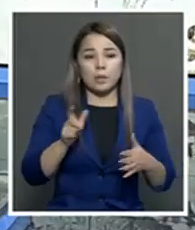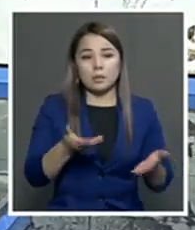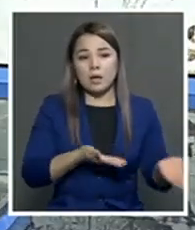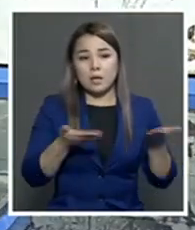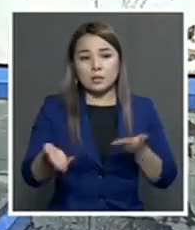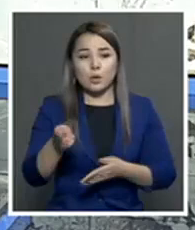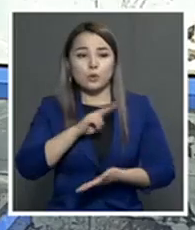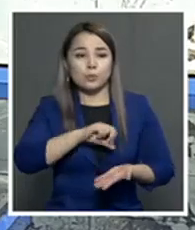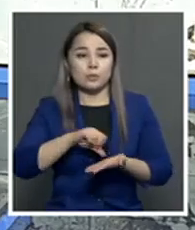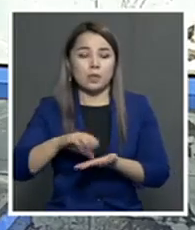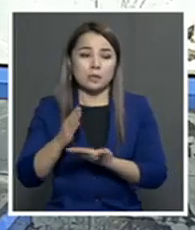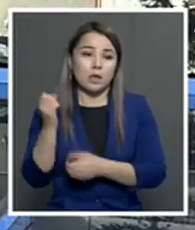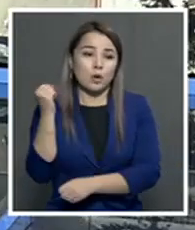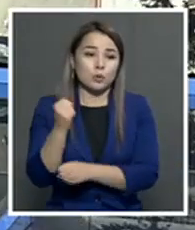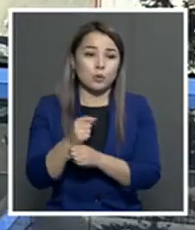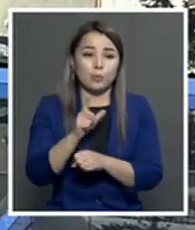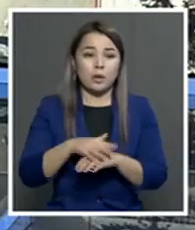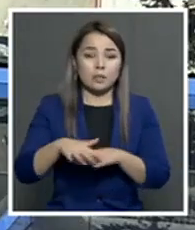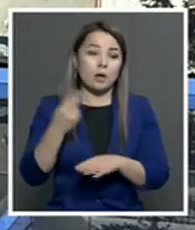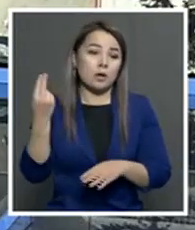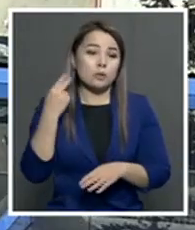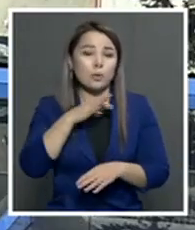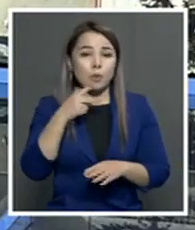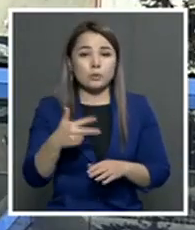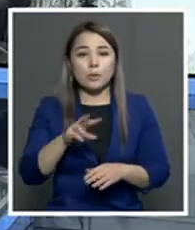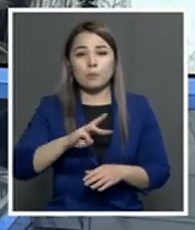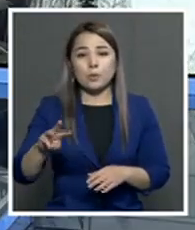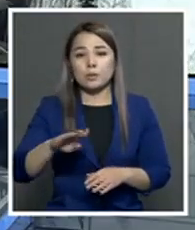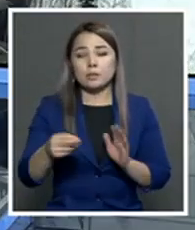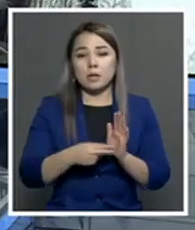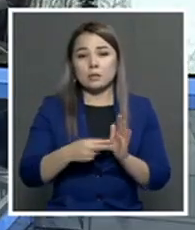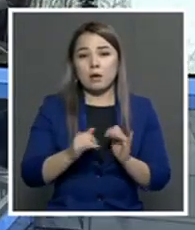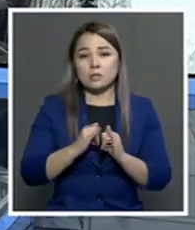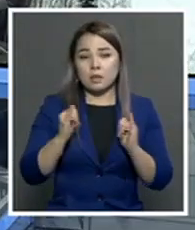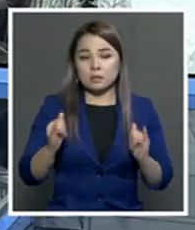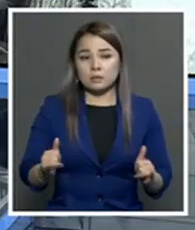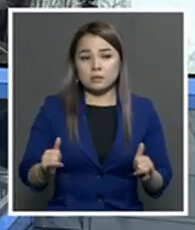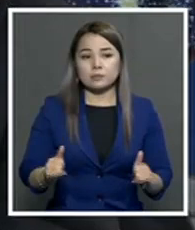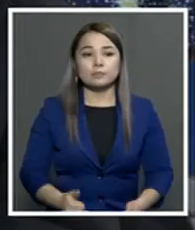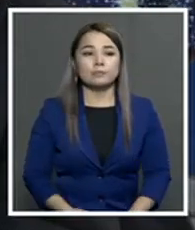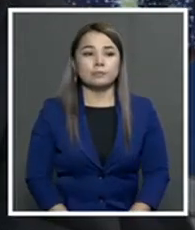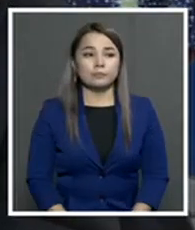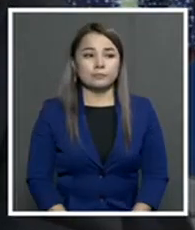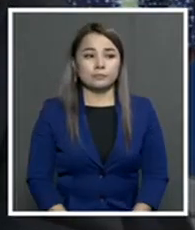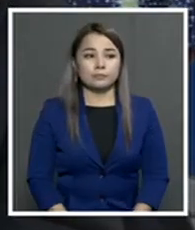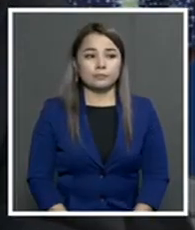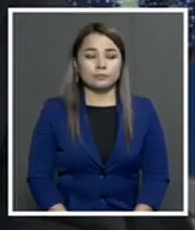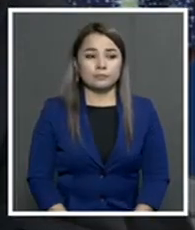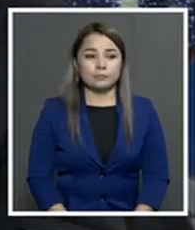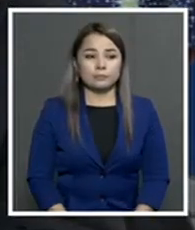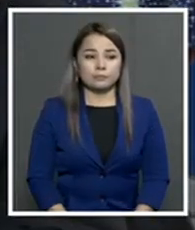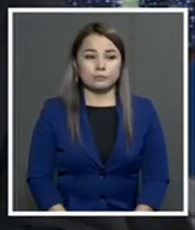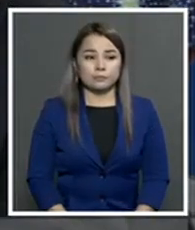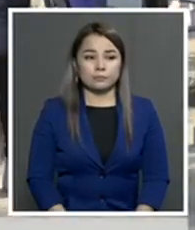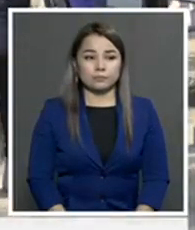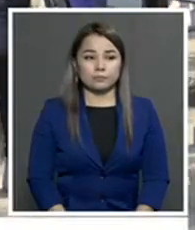Бүгінде мердігер компанияның жұмысшылар алдындағы қарызы 30 миллион теңгеден асып кеткен. Вот я на руки должна была вот эту